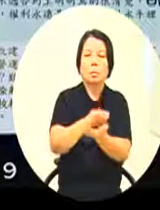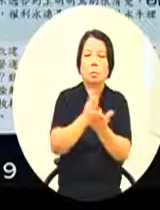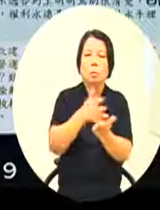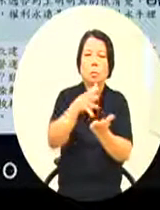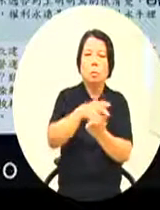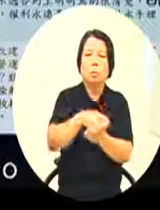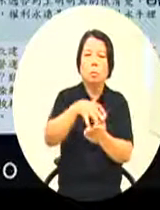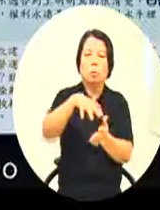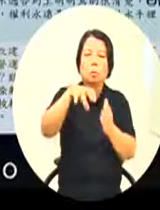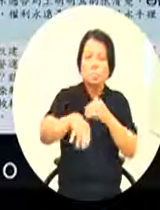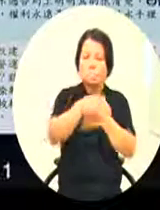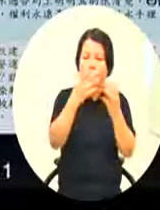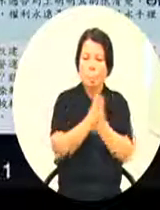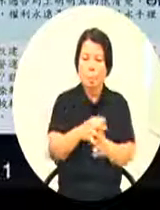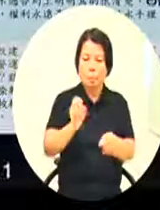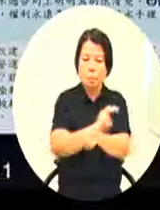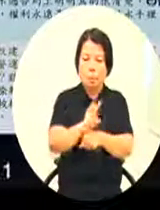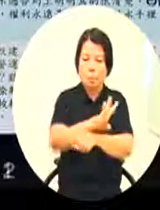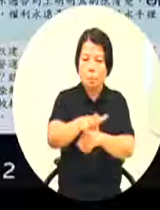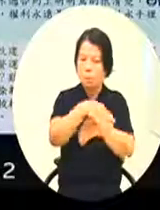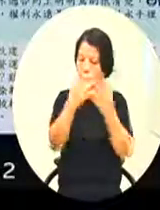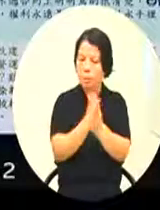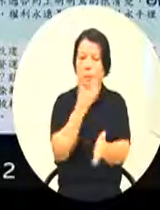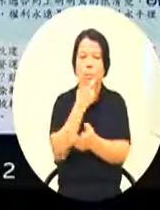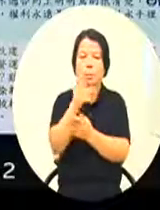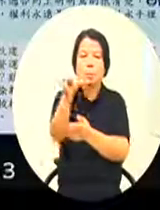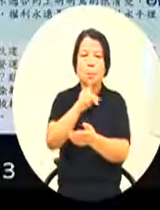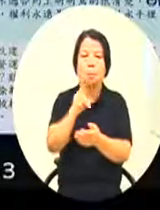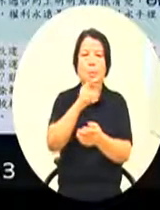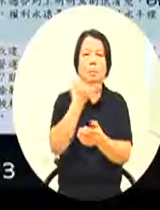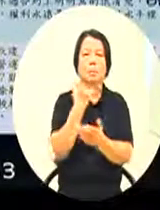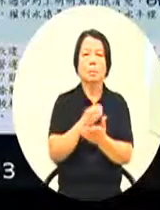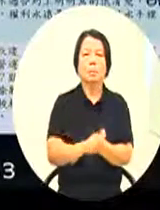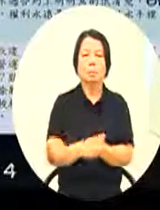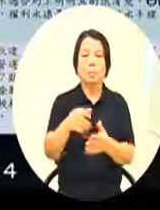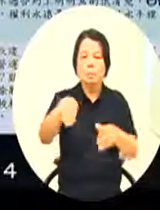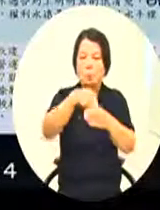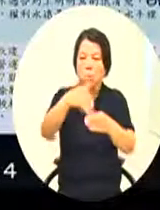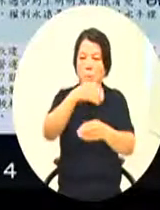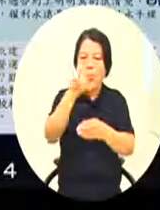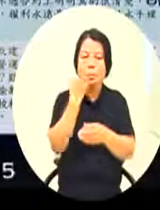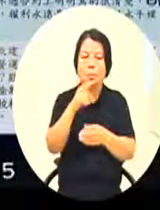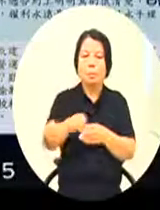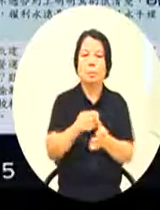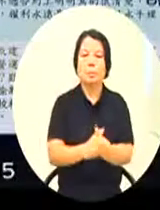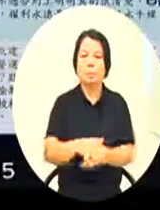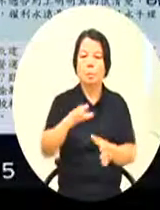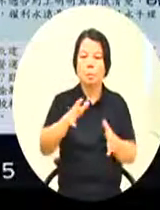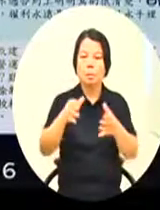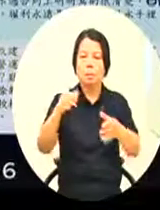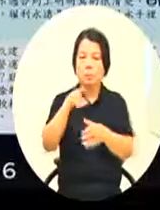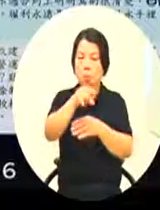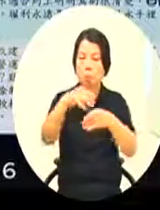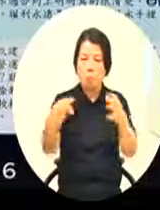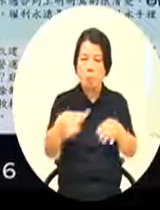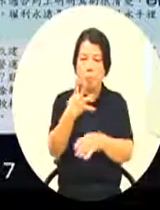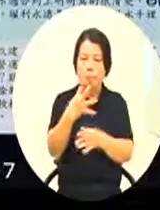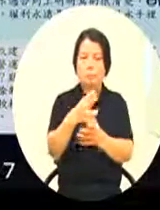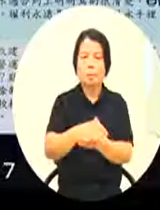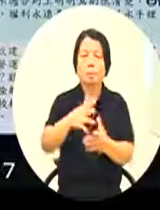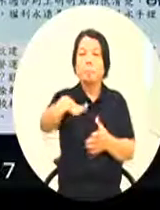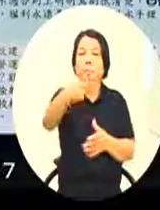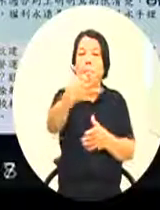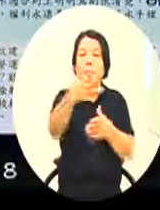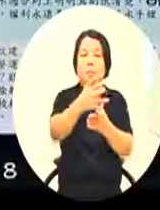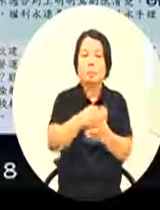借阅，你只要拿我们的一卡通就可以去借书。这一台书容纳800本，它可以每一个月甚至是每个